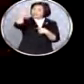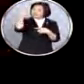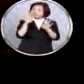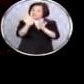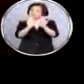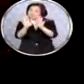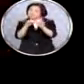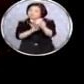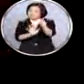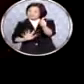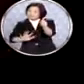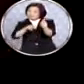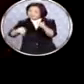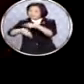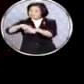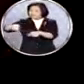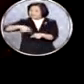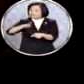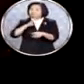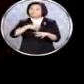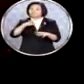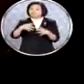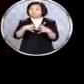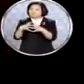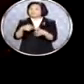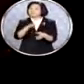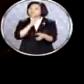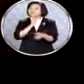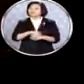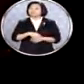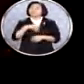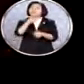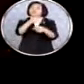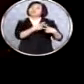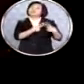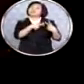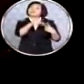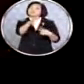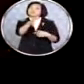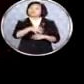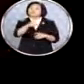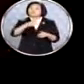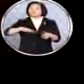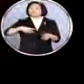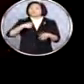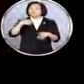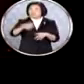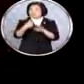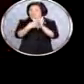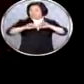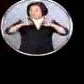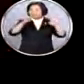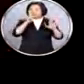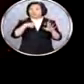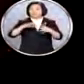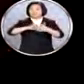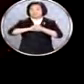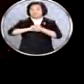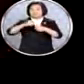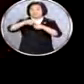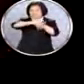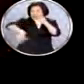许多人都是陈水扁的团队。蔡主席显然也知道这一点，所以特别强调他的竞选团队